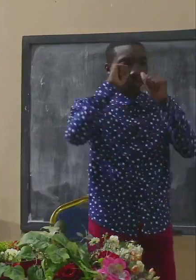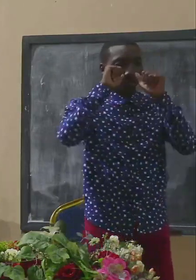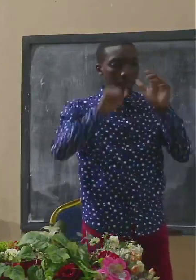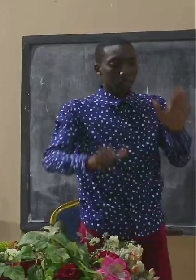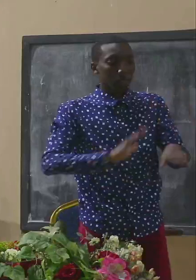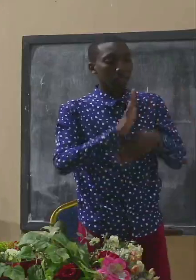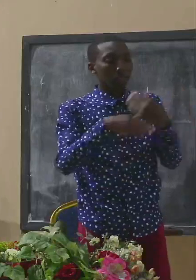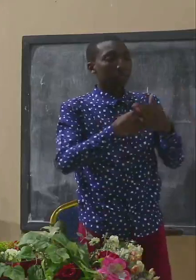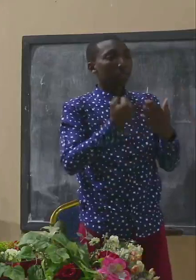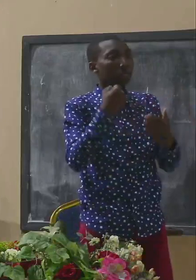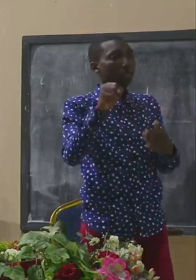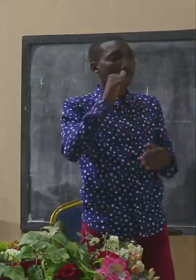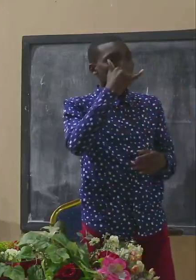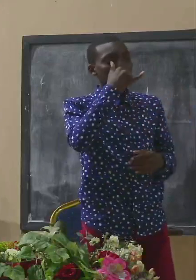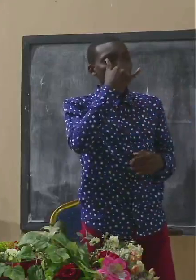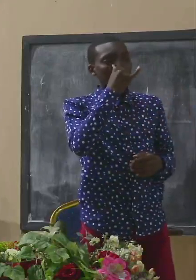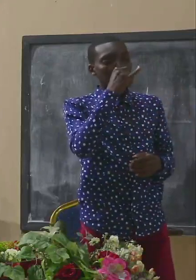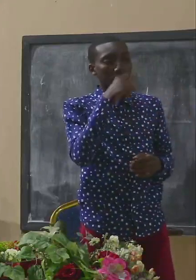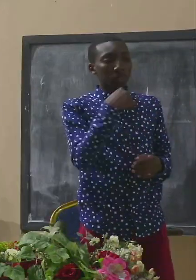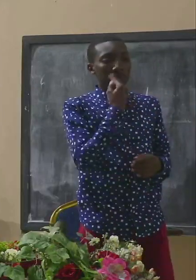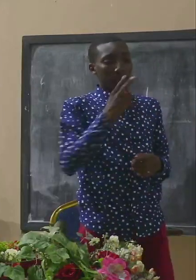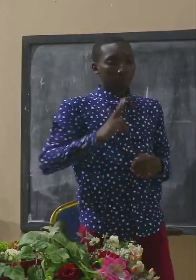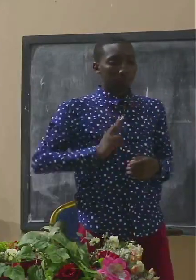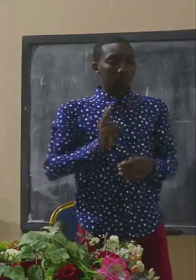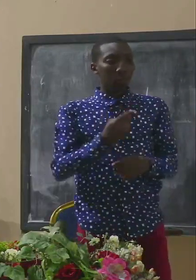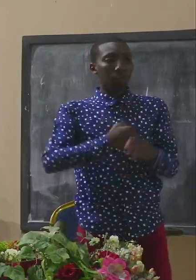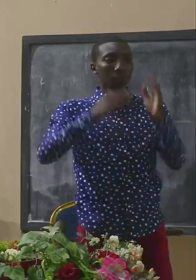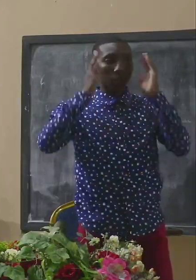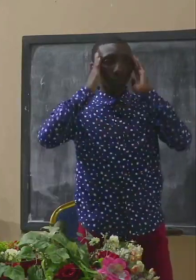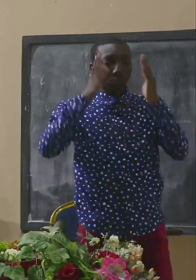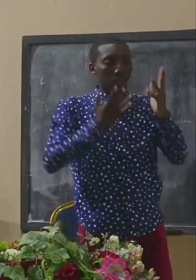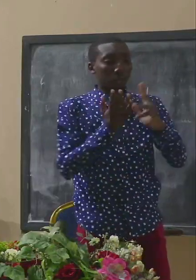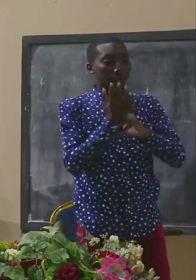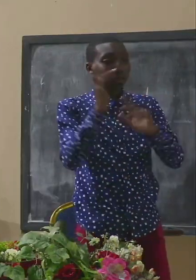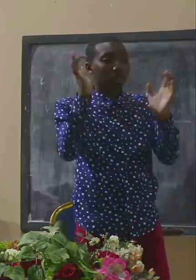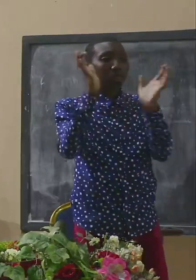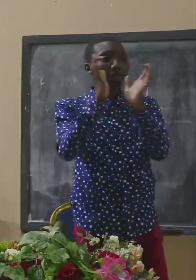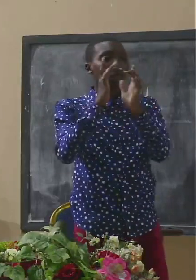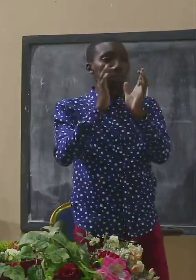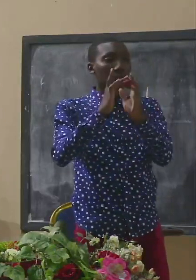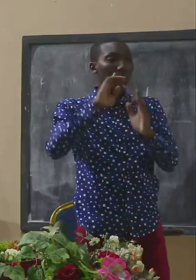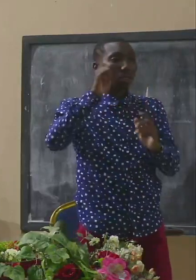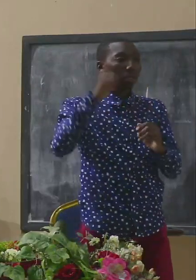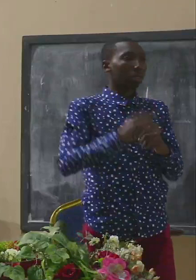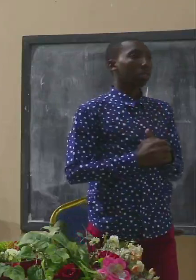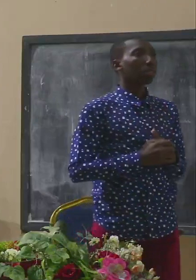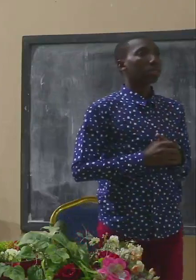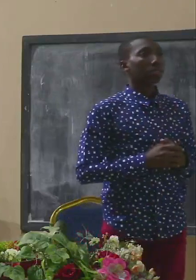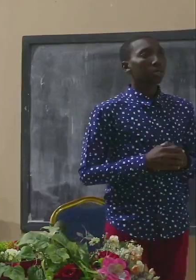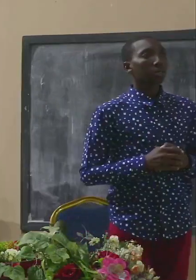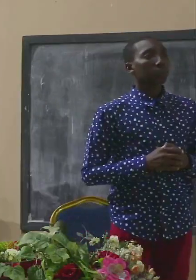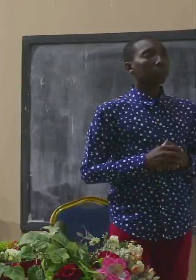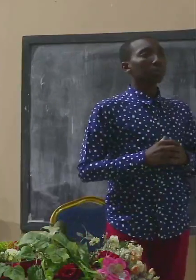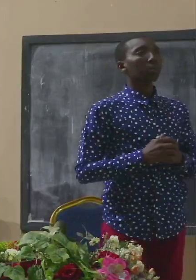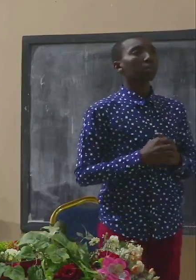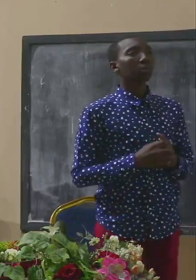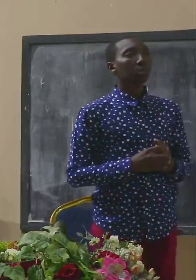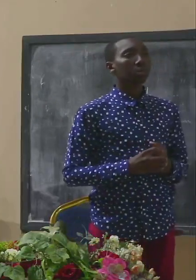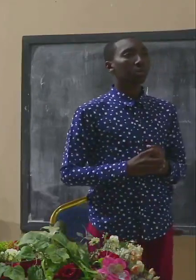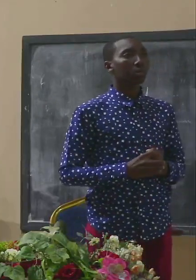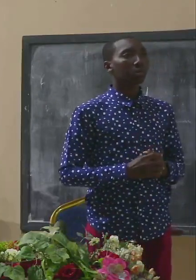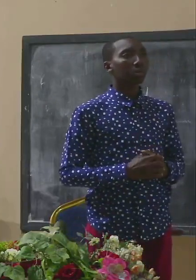wote ambao wanatufuata par internet. Que notre Dieu bénisse tous ces enfants qui nous suivent par